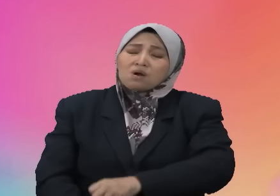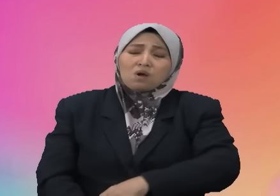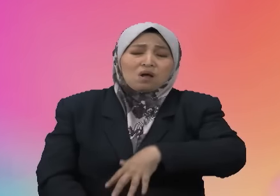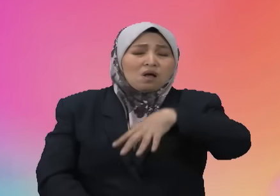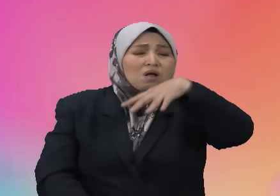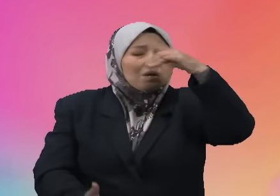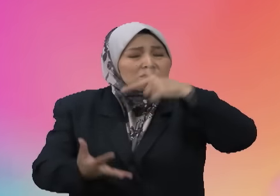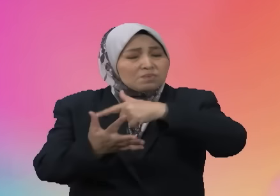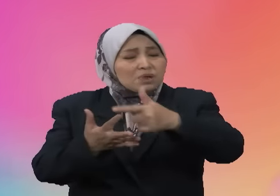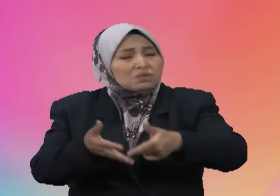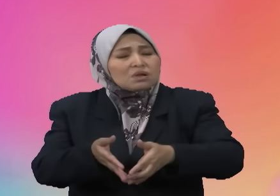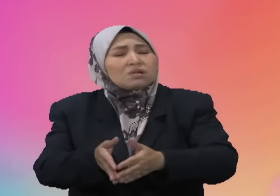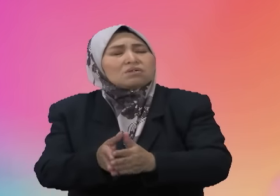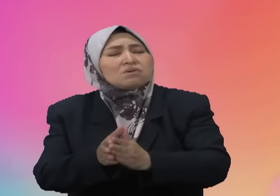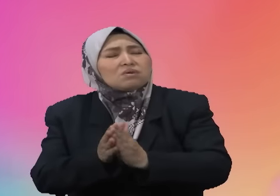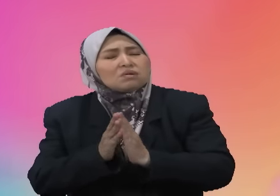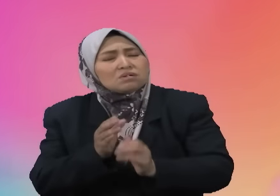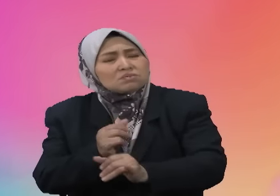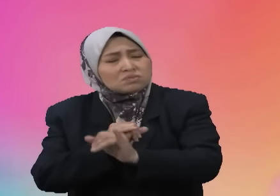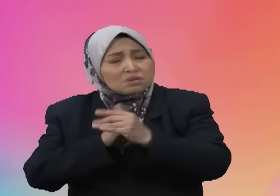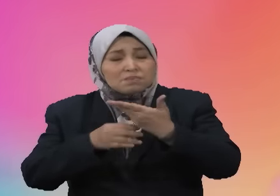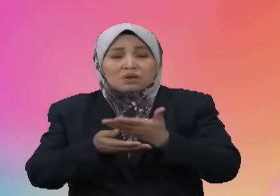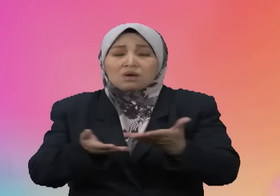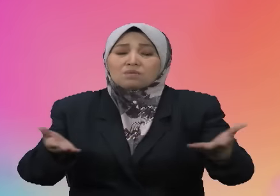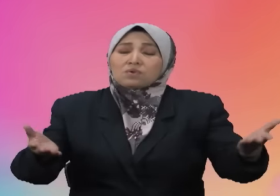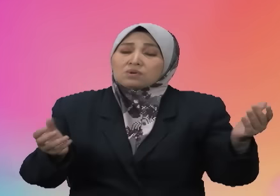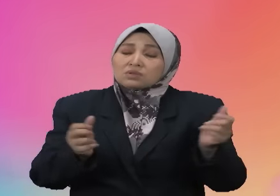rasulihistzanakaulutuli minhum waq